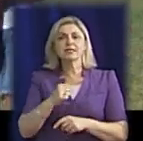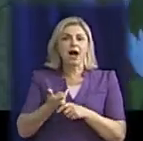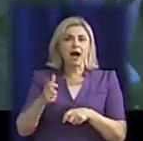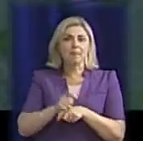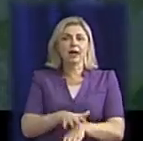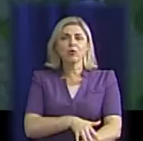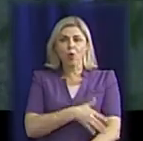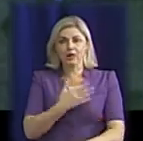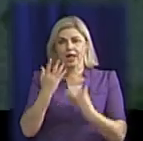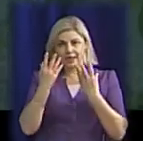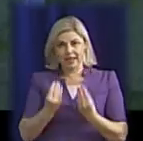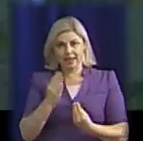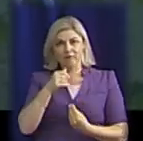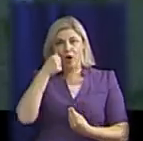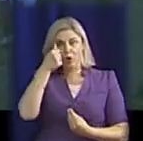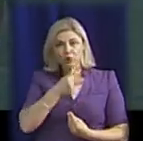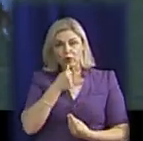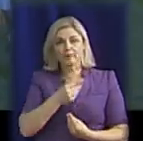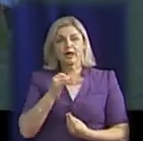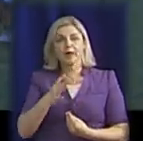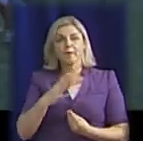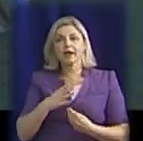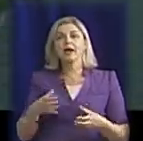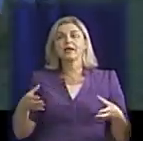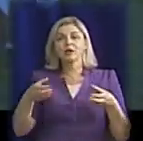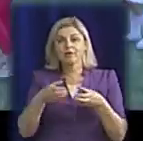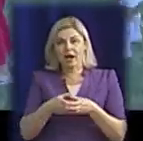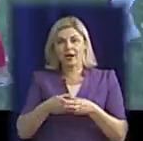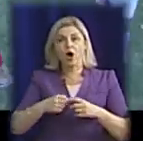це свято. Казкові герої зазивали до хороводів глядачів.